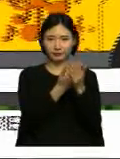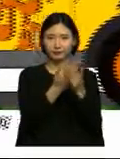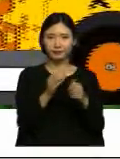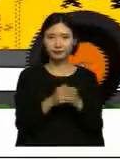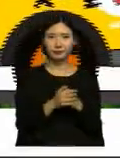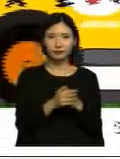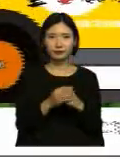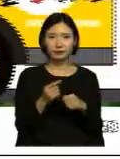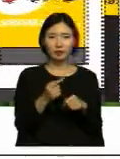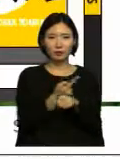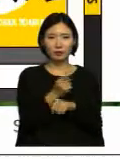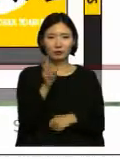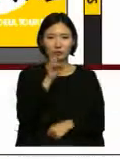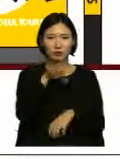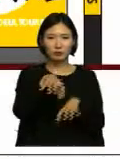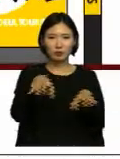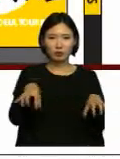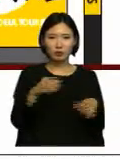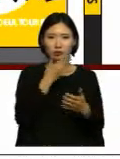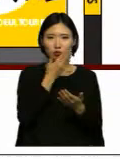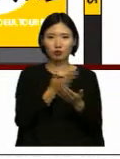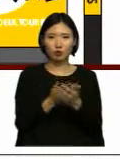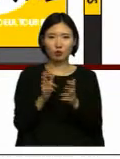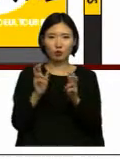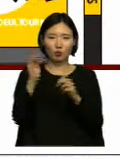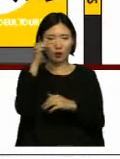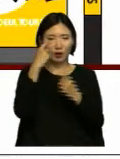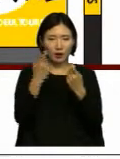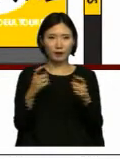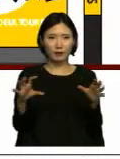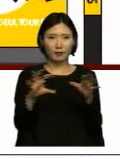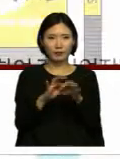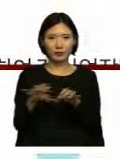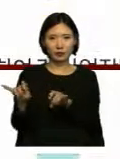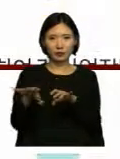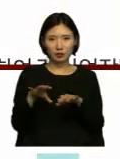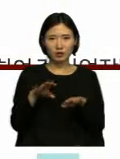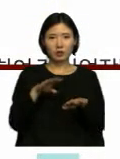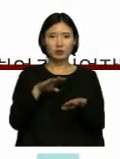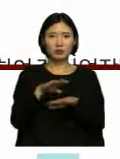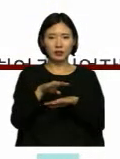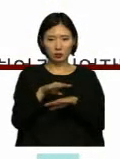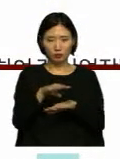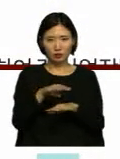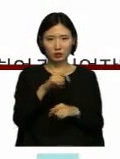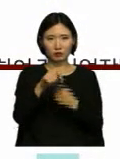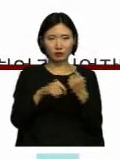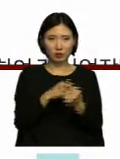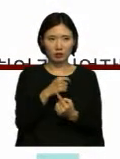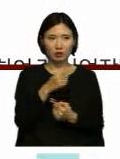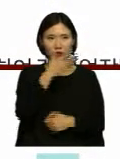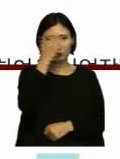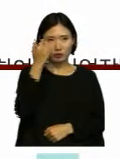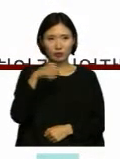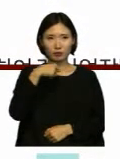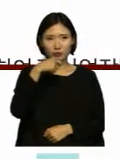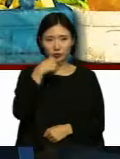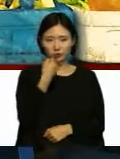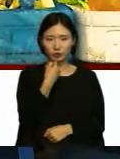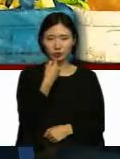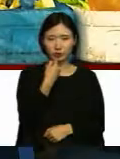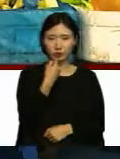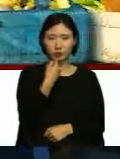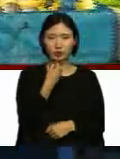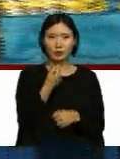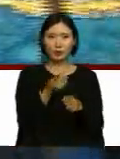밖에도 뮤직 빌리지 등 주요 관광지를 연결하는 전기 자동차 운행과 청년 푸드박스몰, 협동조합 구축 등